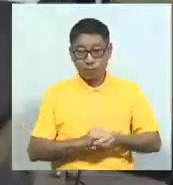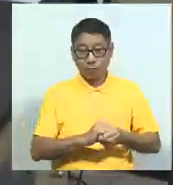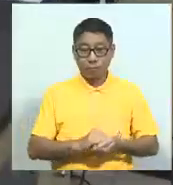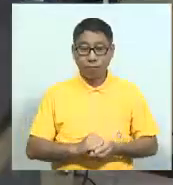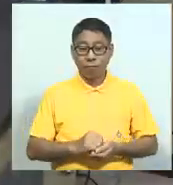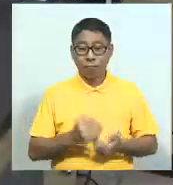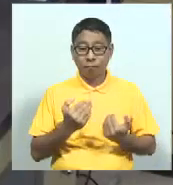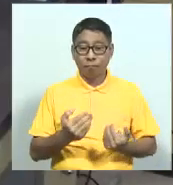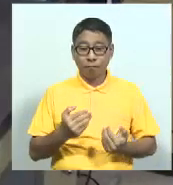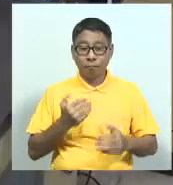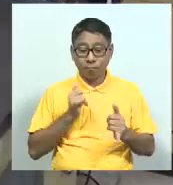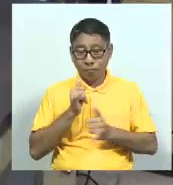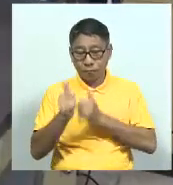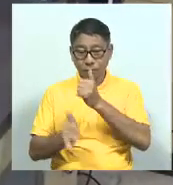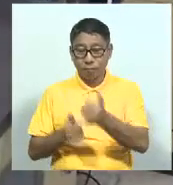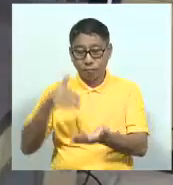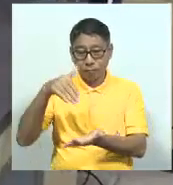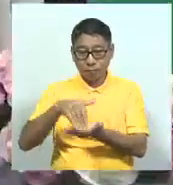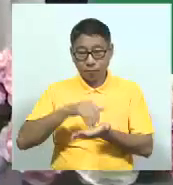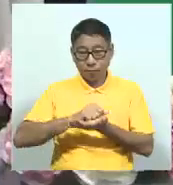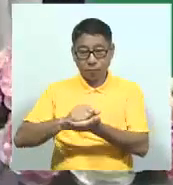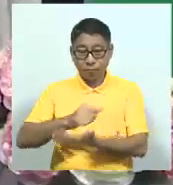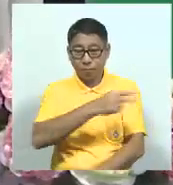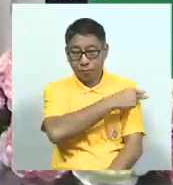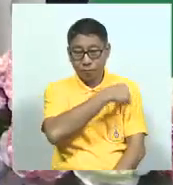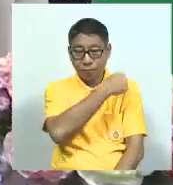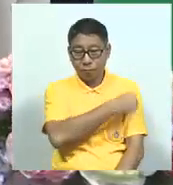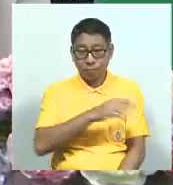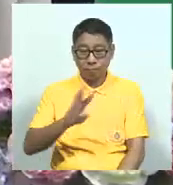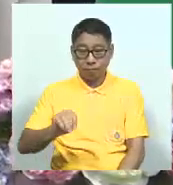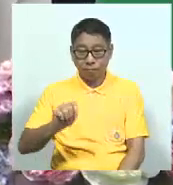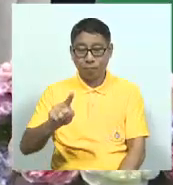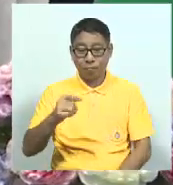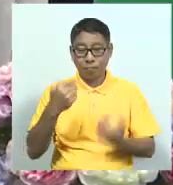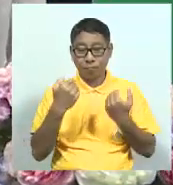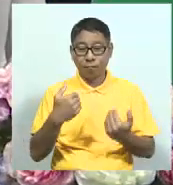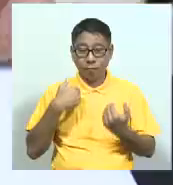ะนี้จากนั้นก็ไปเยี่ยมชมศูนย์บริการสาธารณสุข41คลองเตยตรว